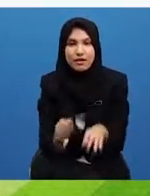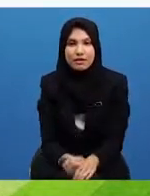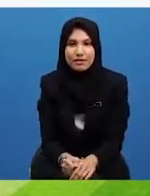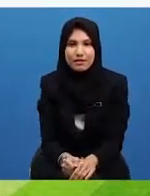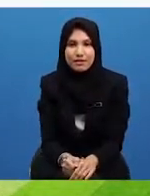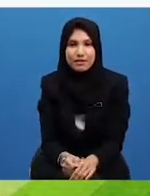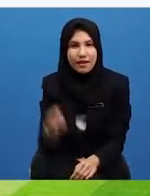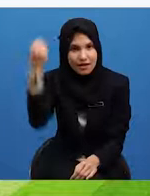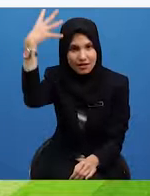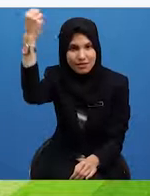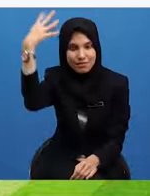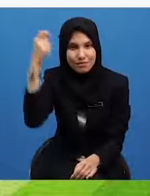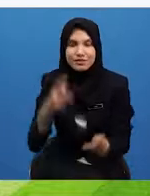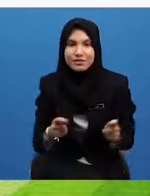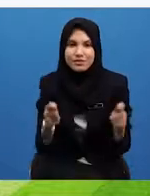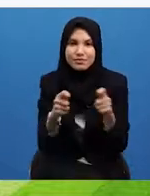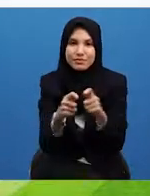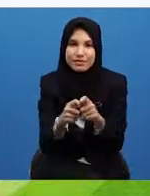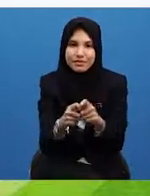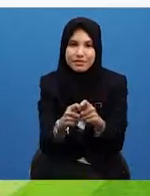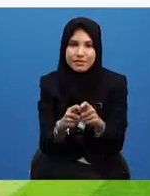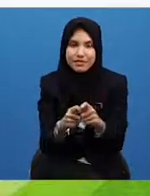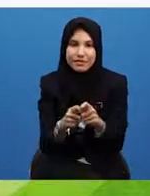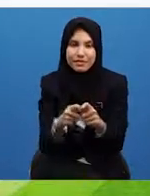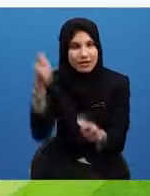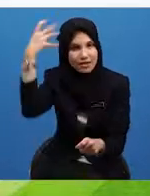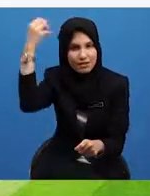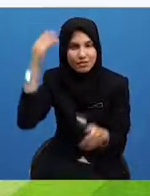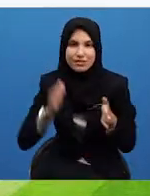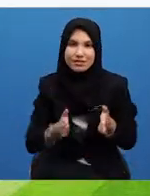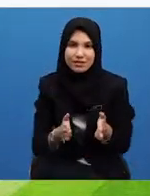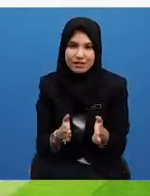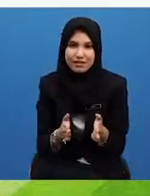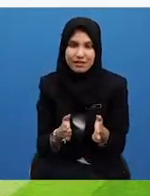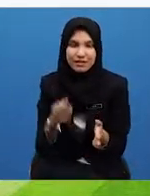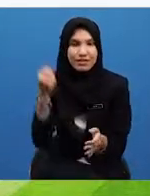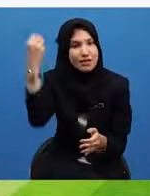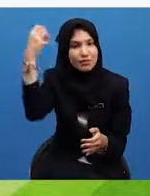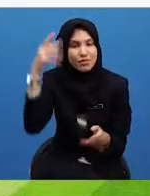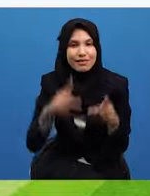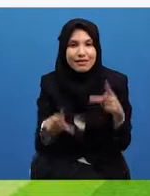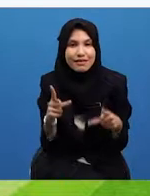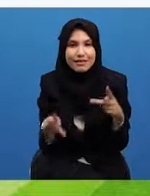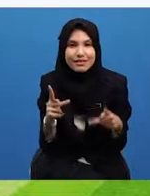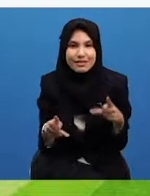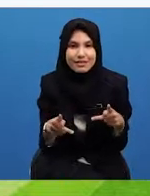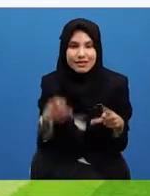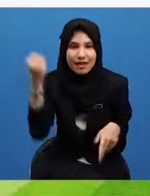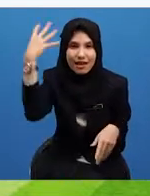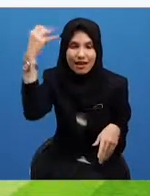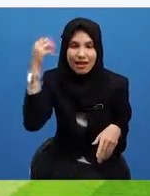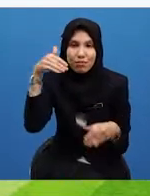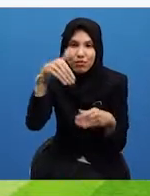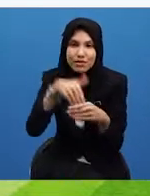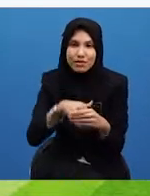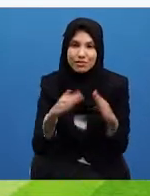lampu seperti lampu Jalan lampu kereta lampu